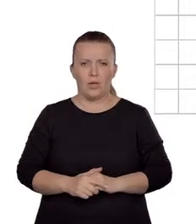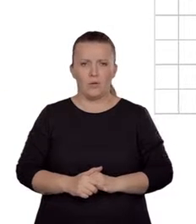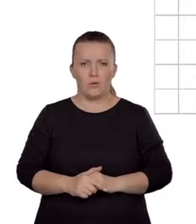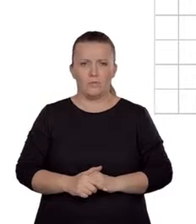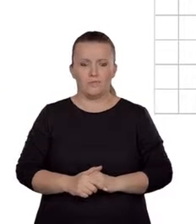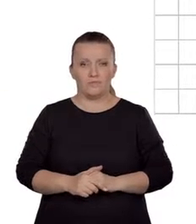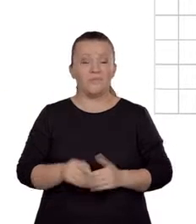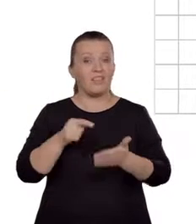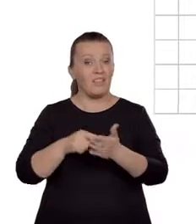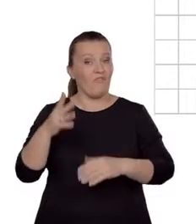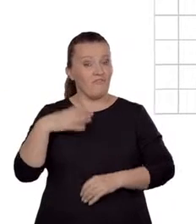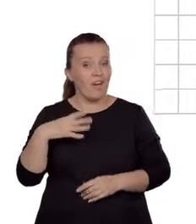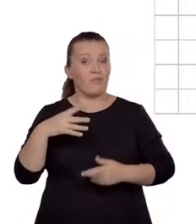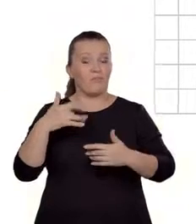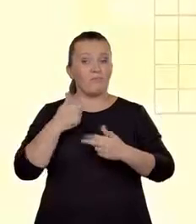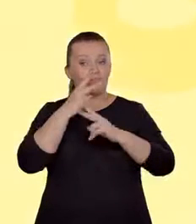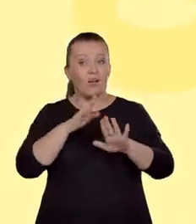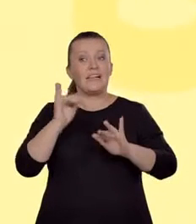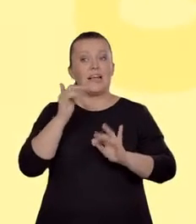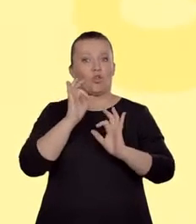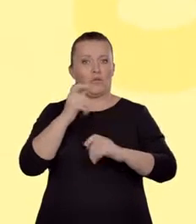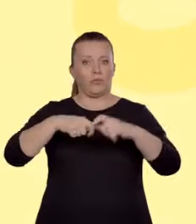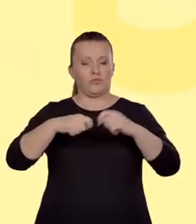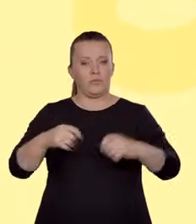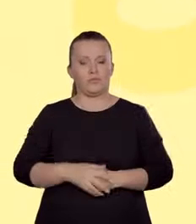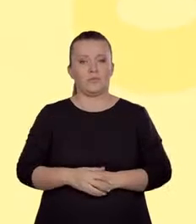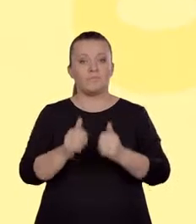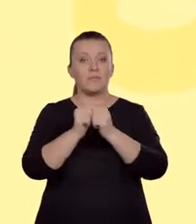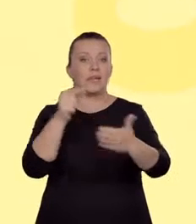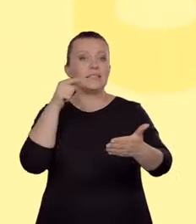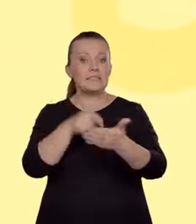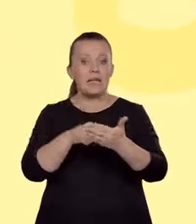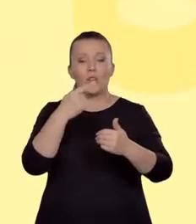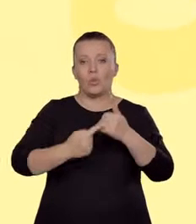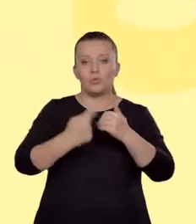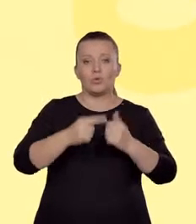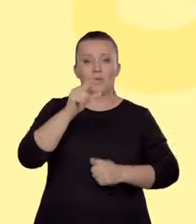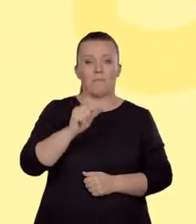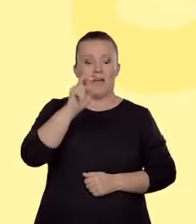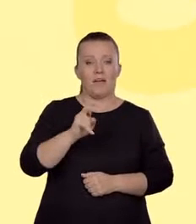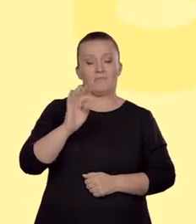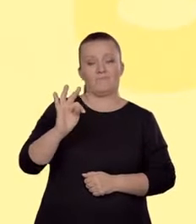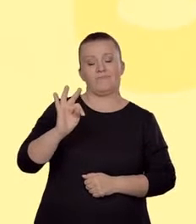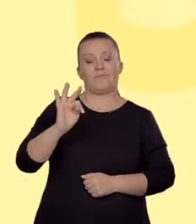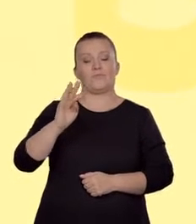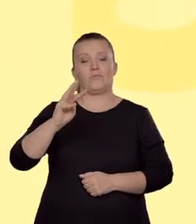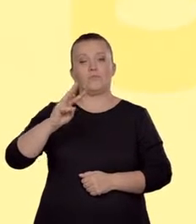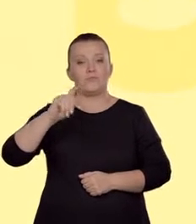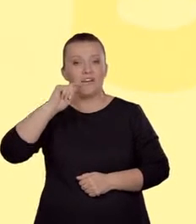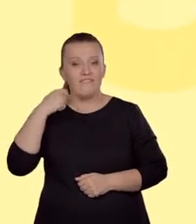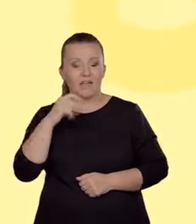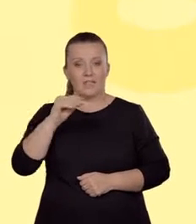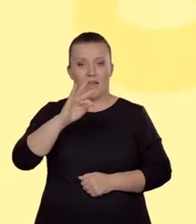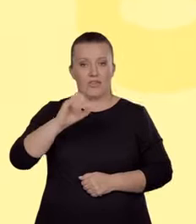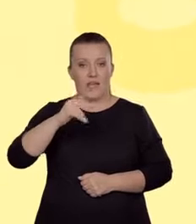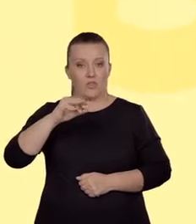warto pokazać, jak prawidłowo je rozwiązać. Celem tego zadania było obliczenie pH wodnego roztworu kwasu etanowego.